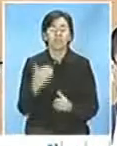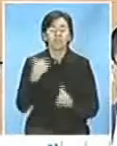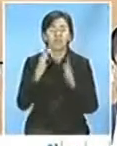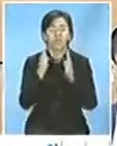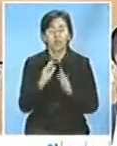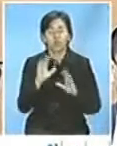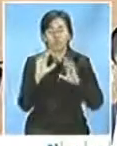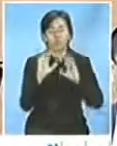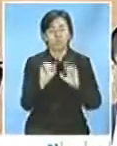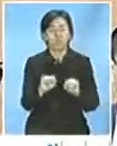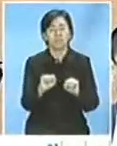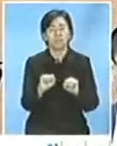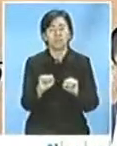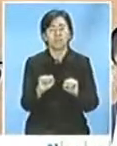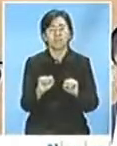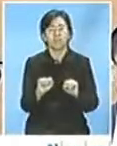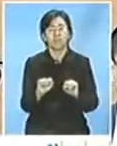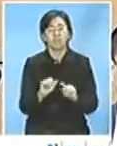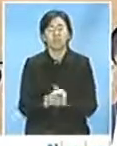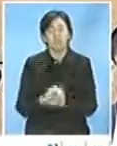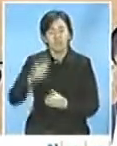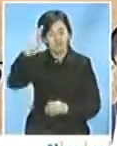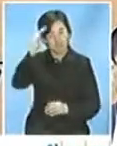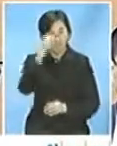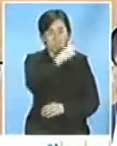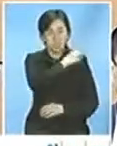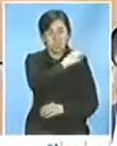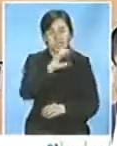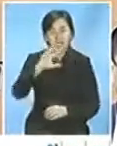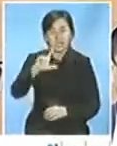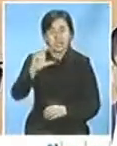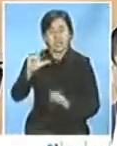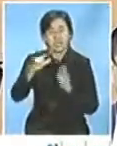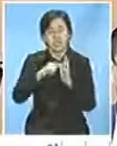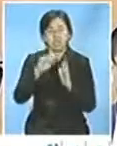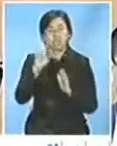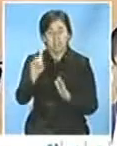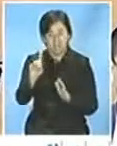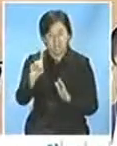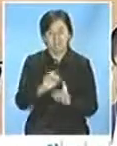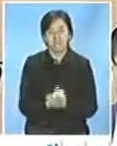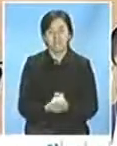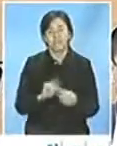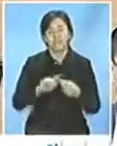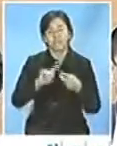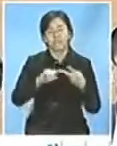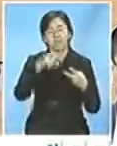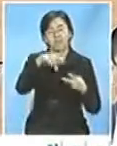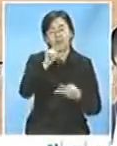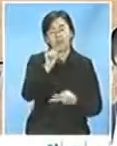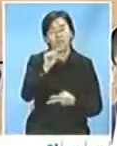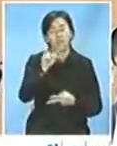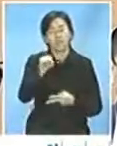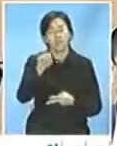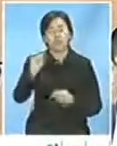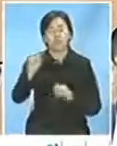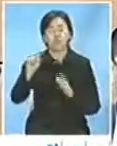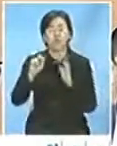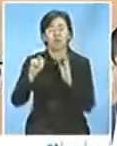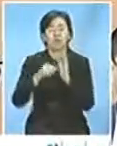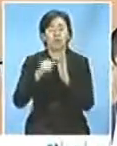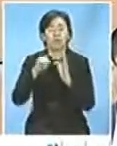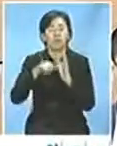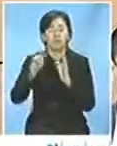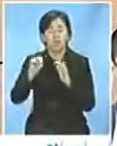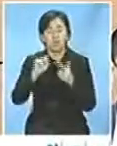ถูกจับกุมก็คือพลเอกฉลาดอิรัญยศิริพันโทสนั่นกระจรประสาทร้อยเ